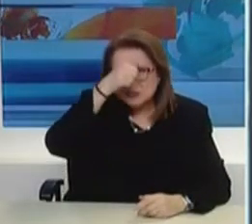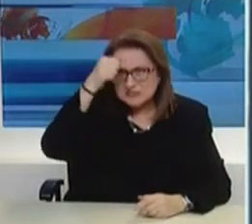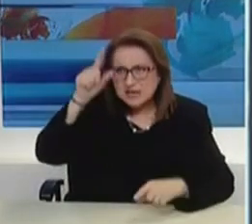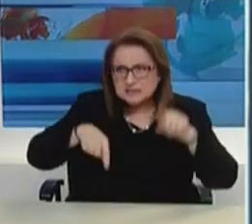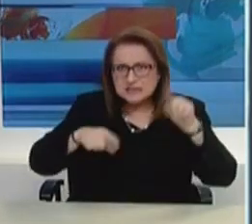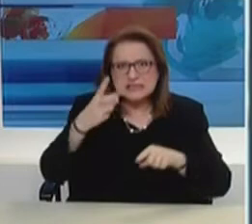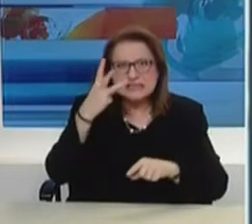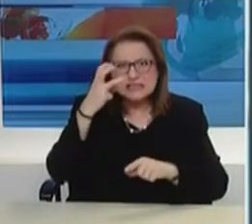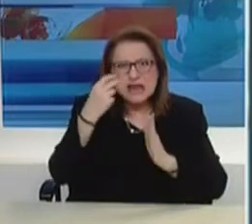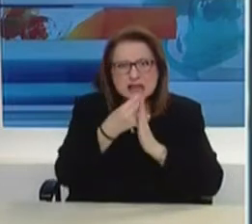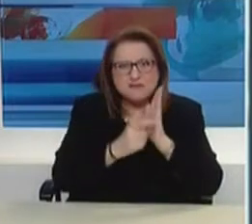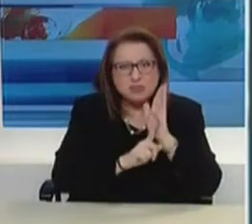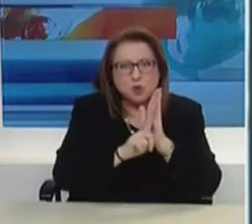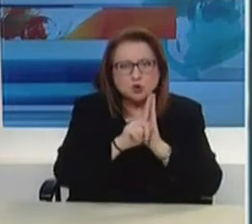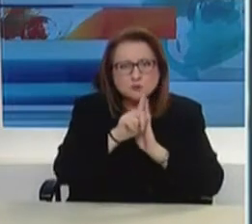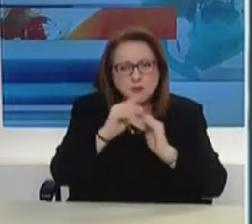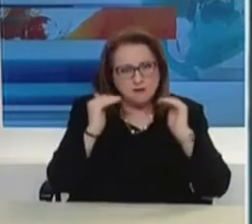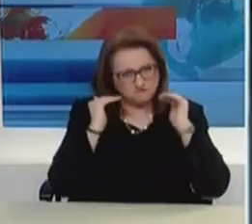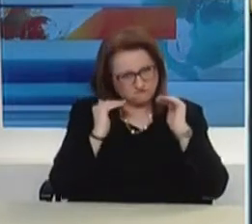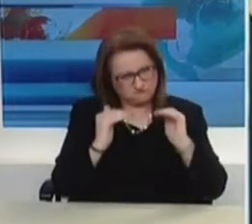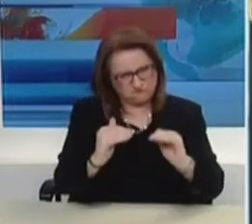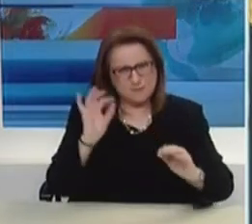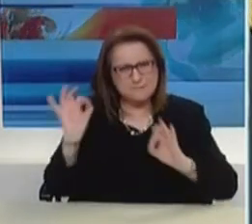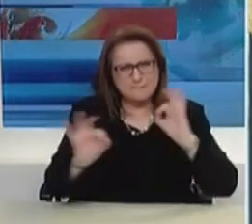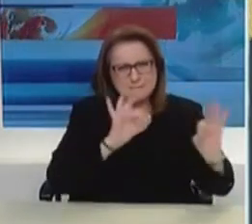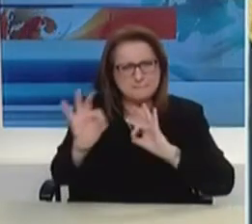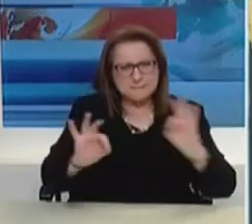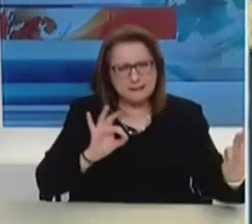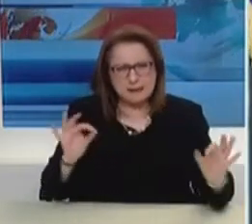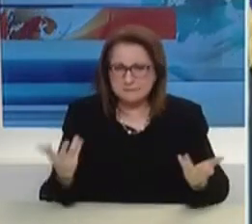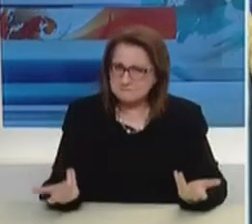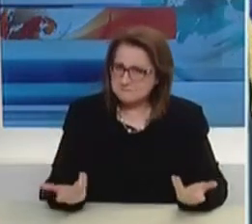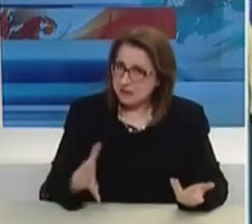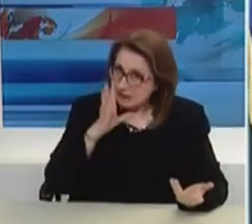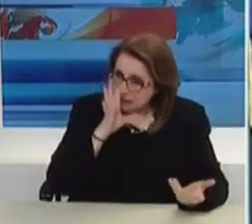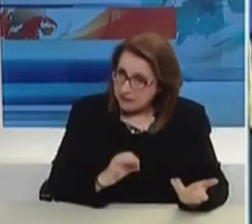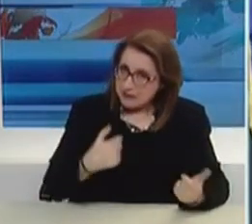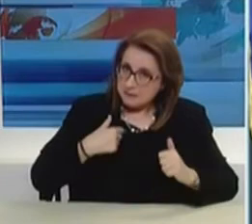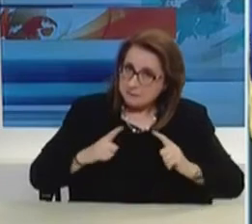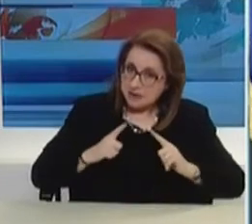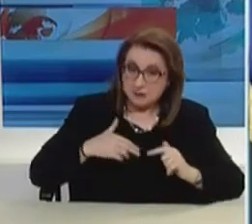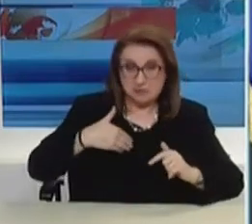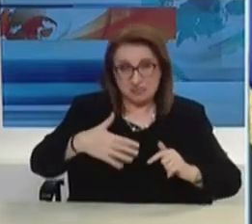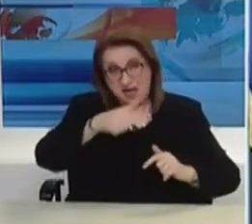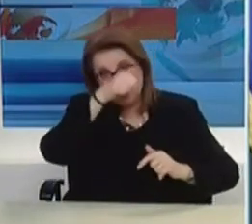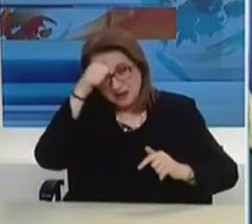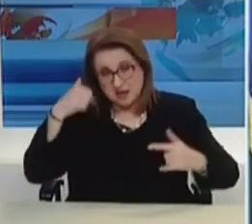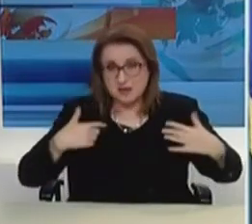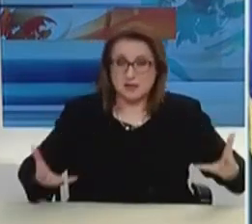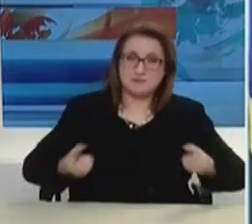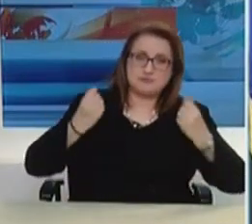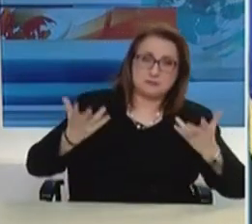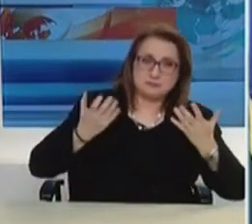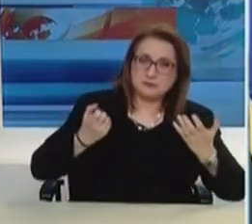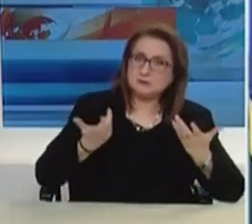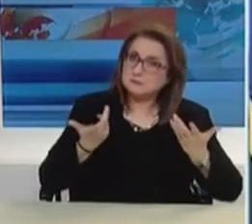του. Παίζει ρόλο η θερμοκρασία ως απόλυτο μέγεθος, η σημαντική μεταβολή της όπως αναμένουμε στην Ελλάδα τους επόμενους μήνες, ή τελικά δεν